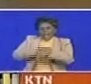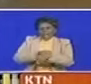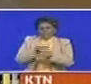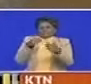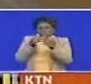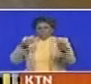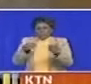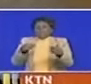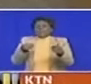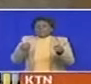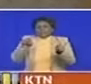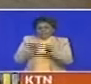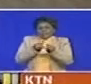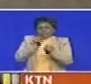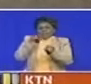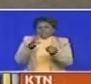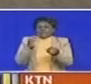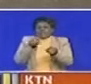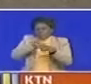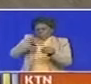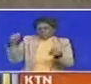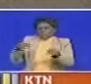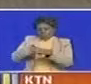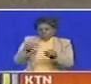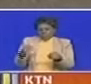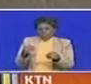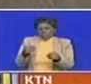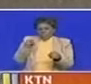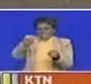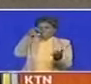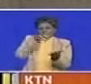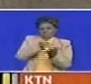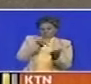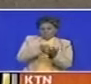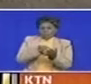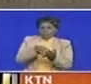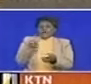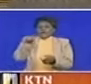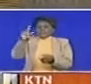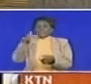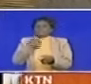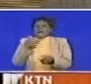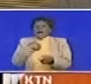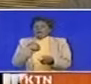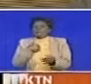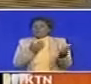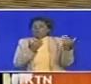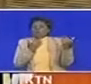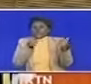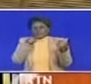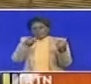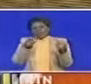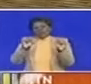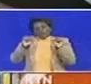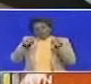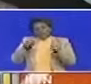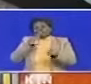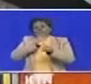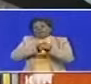kutegemewa kuipa kesi hiyo uzito walipojiondoa. Katika hali kama hiyo, Bensouda anayo matumaini yapi kwamba atafanikiwa kuwapata mashahidi